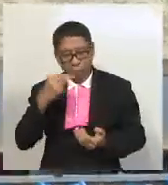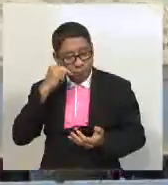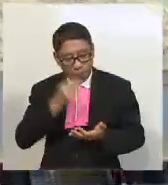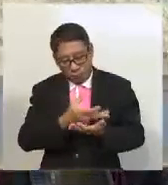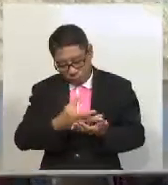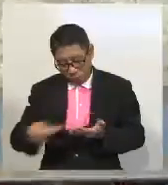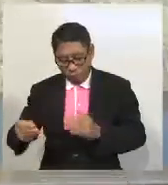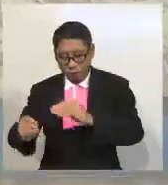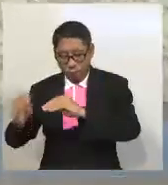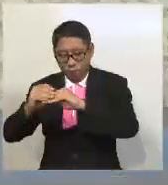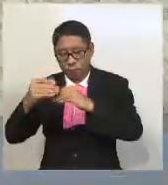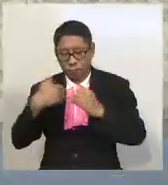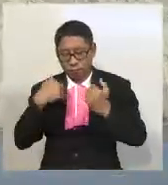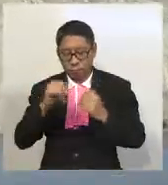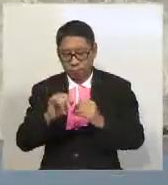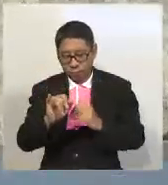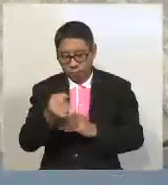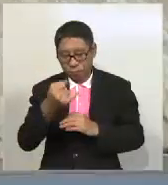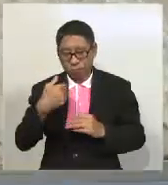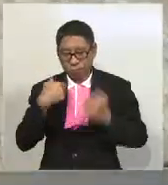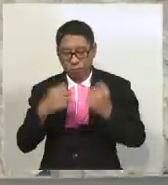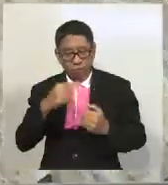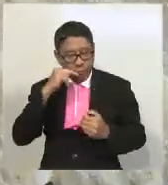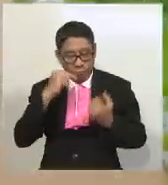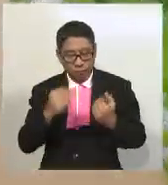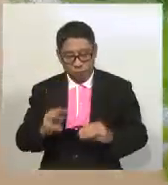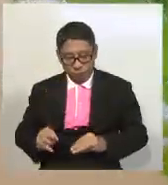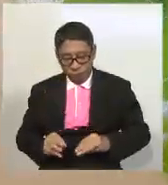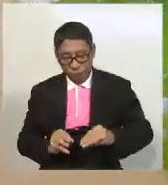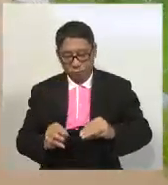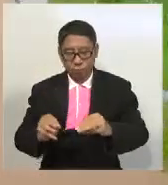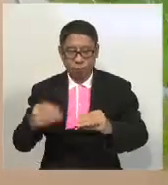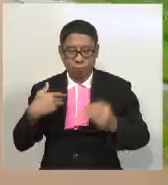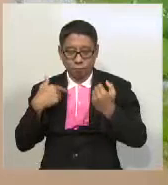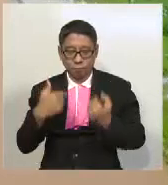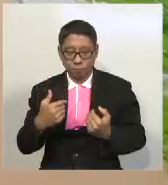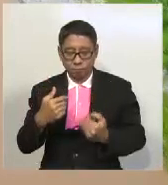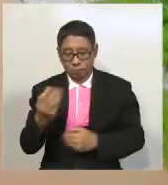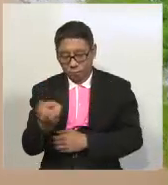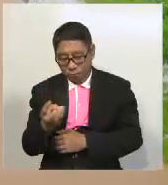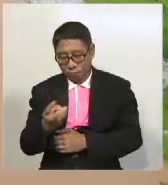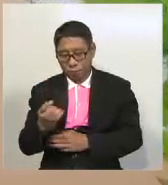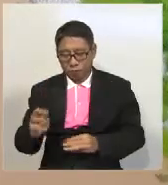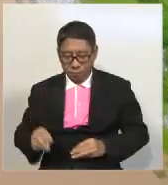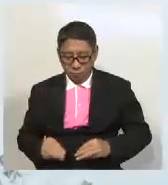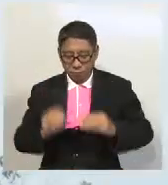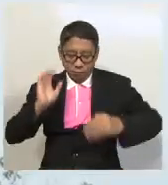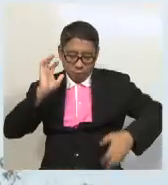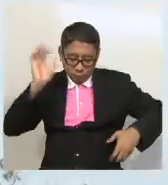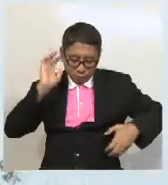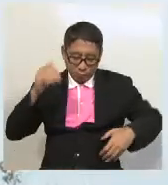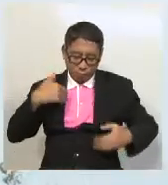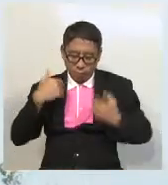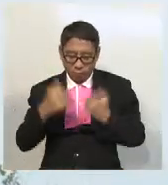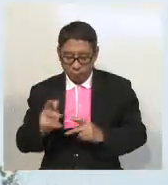น้ำเพิ่มของเขื่อนเจ้าพระยายังจะทำให้ปริมาณน้ำในแม่น้ำสแกกรังแม่น้ำน้อยแม่น้ำลพบุรีคล